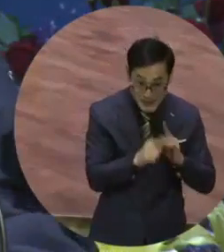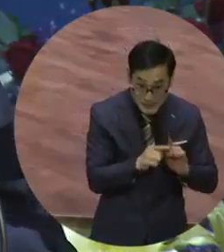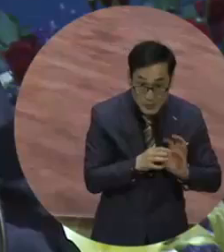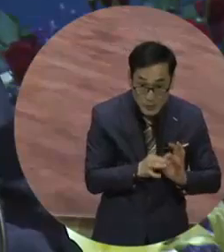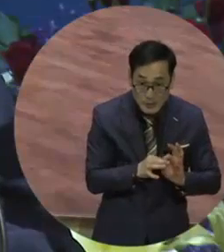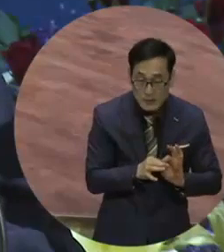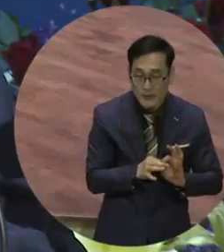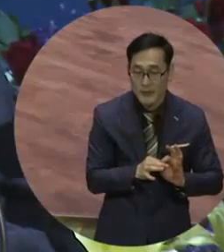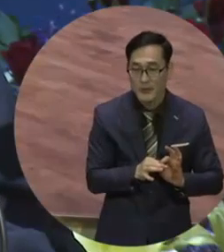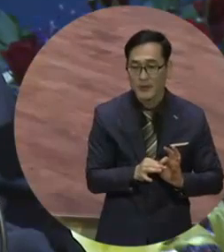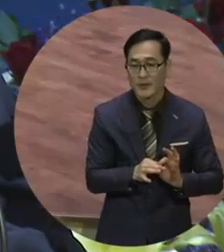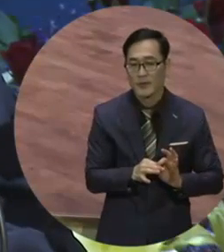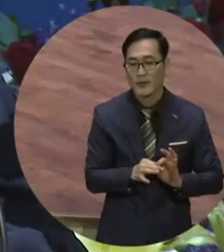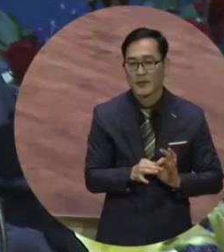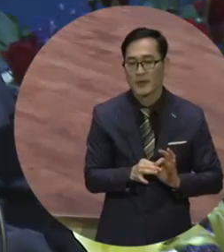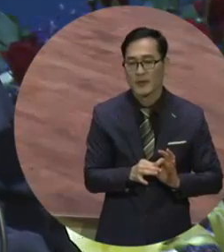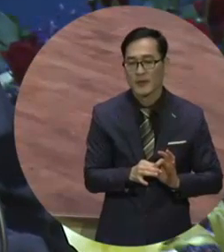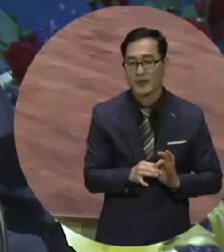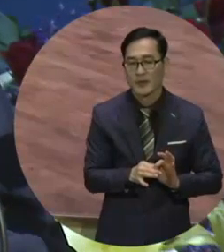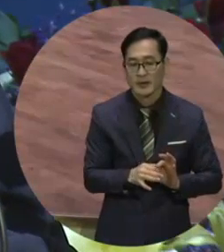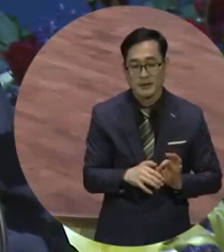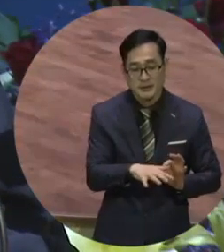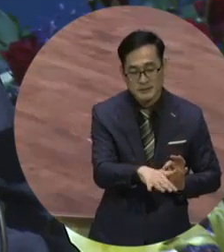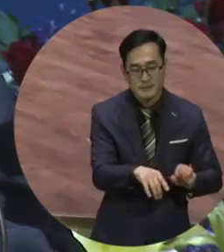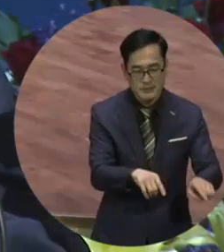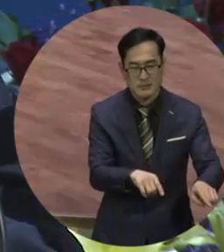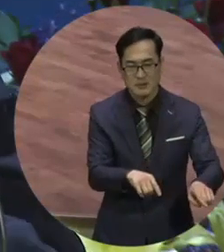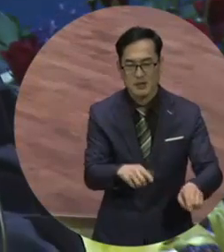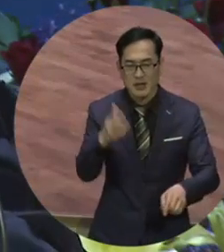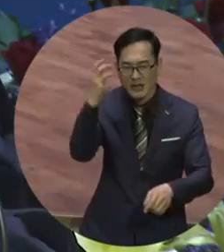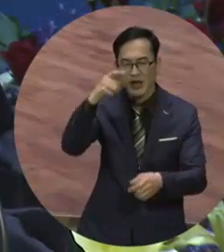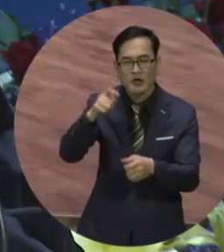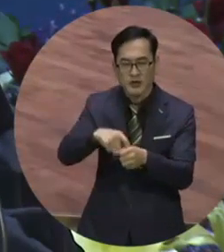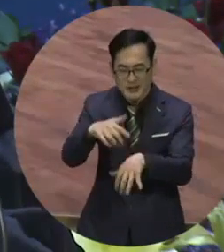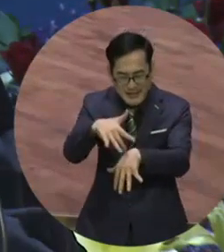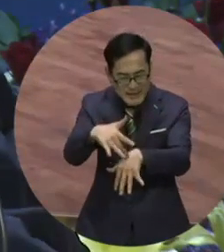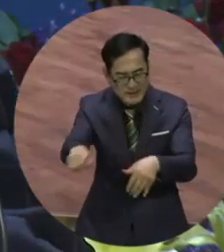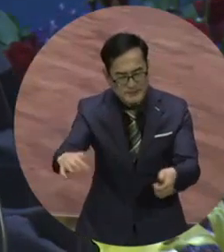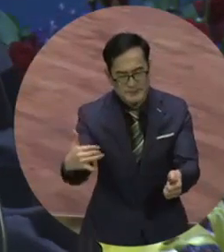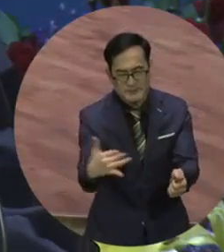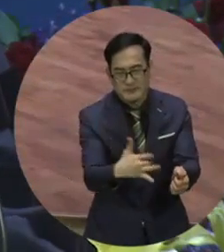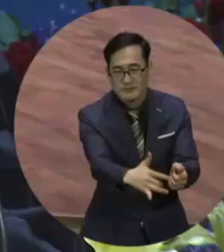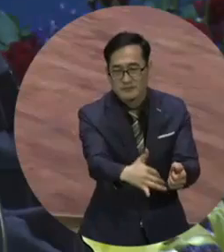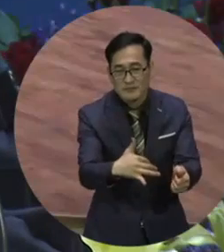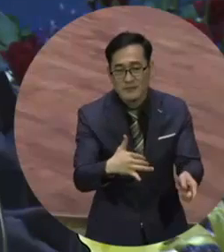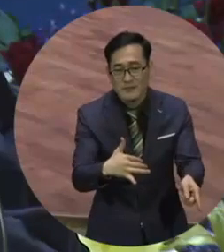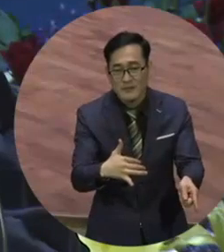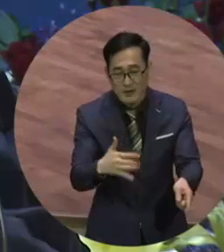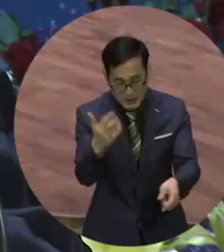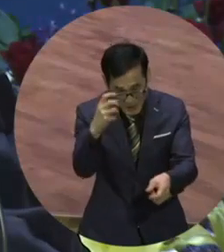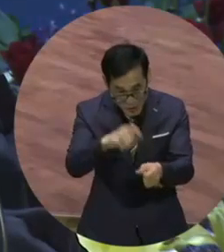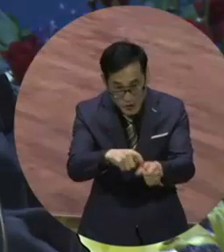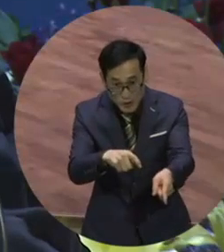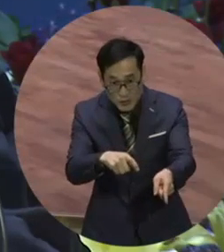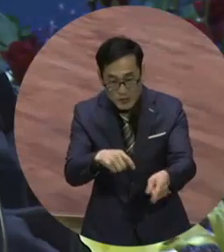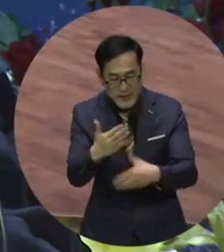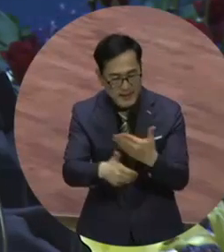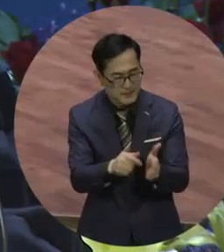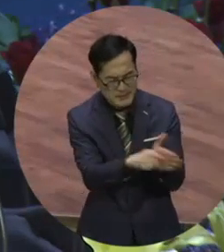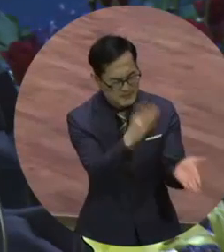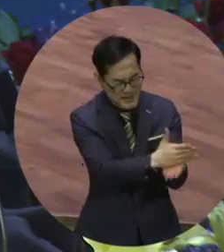실제로 여러분 영적 싸움을 싸우라는 것입니다. 영적 실체가 있어요. 하나님 못 믿게